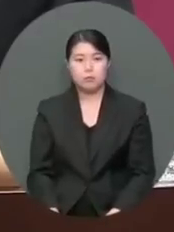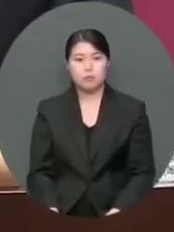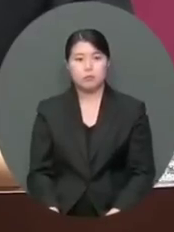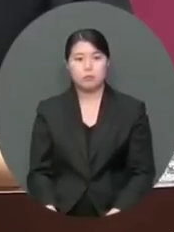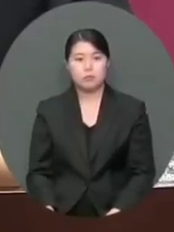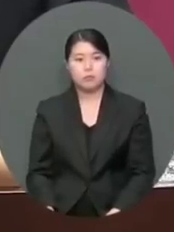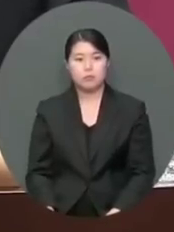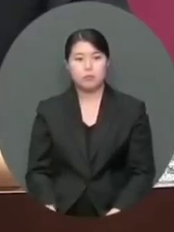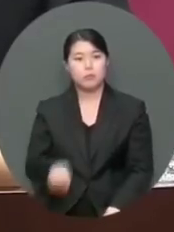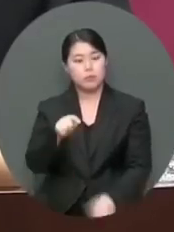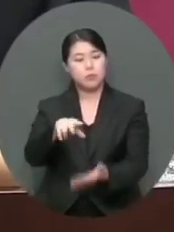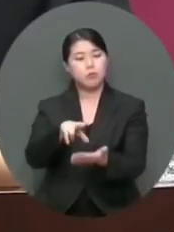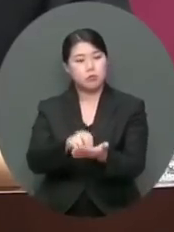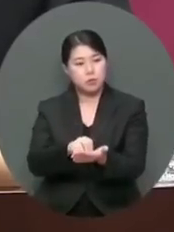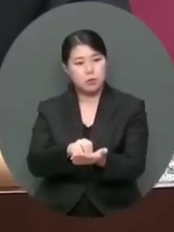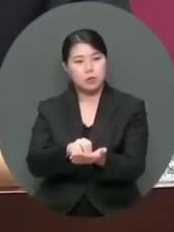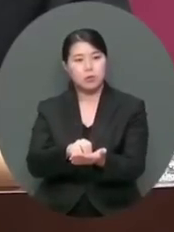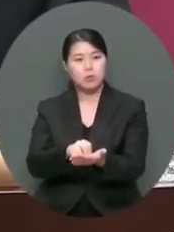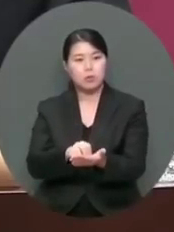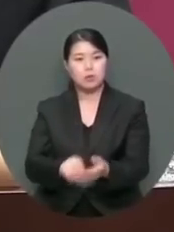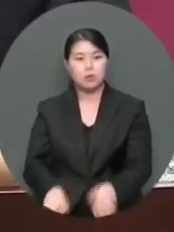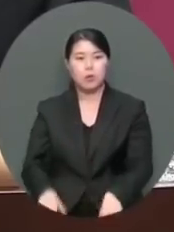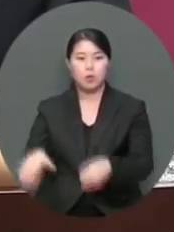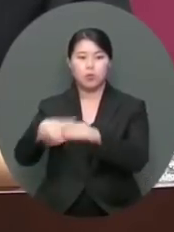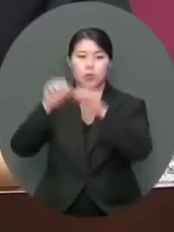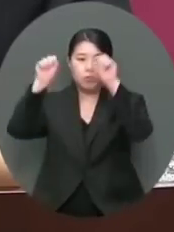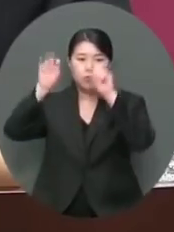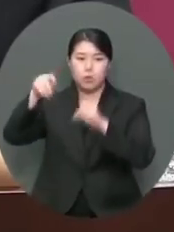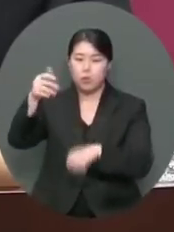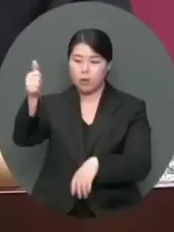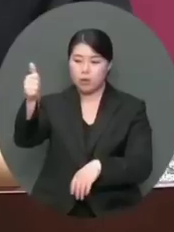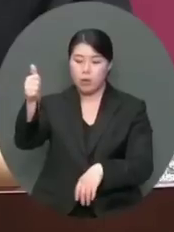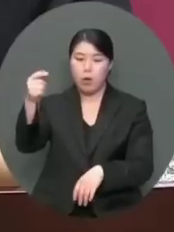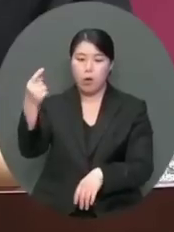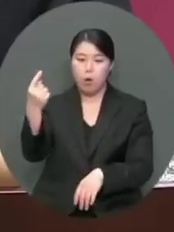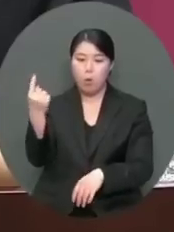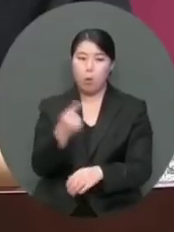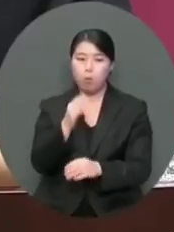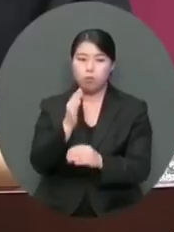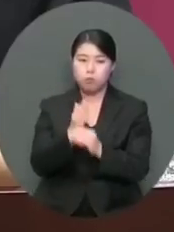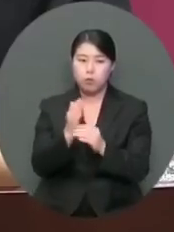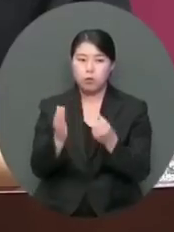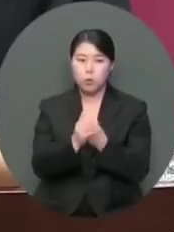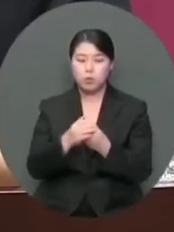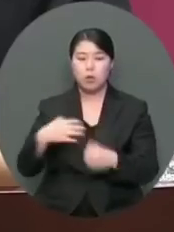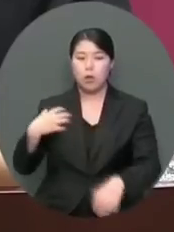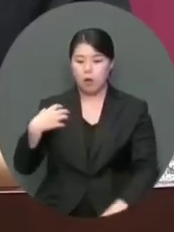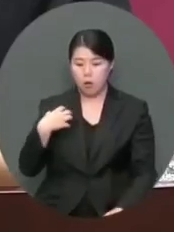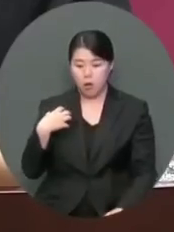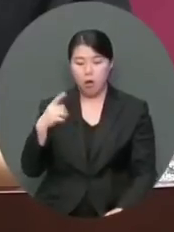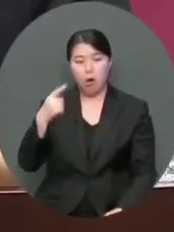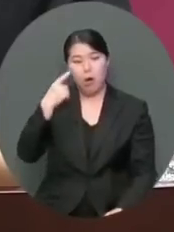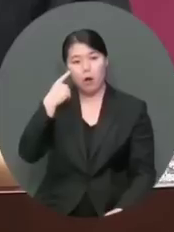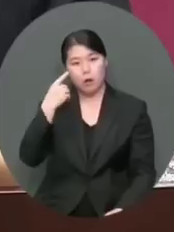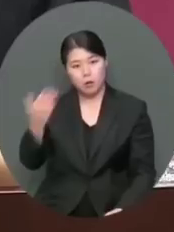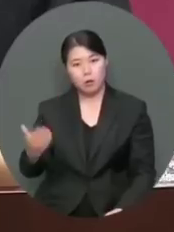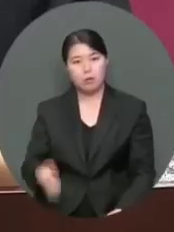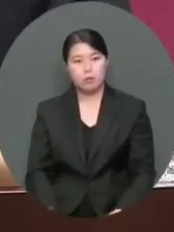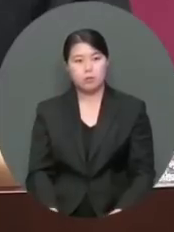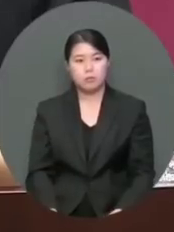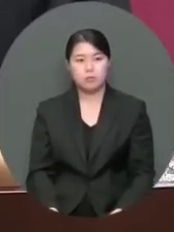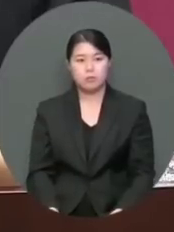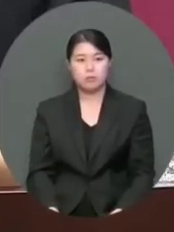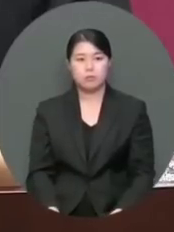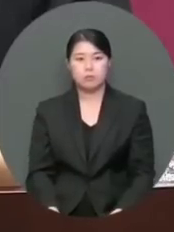아, 그 문제에 대해서는요. 우리 문화부 장관이 여기에 나와 계시니까 실제로 그걸 주관한 문화부 장관께 답변 드리도록